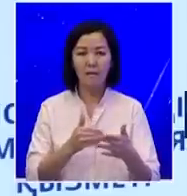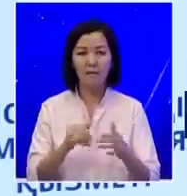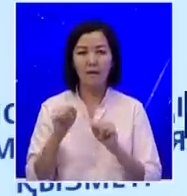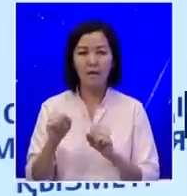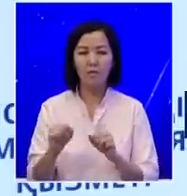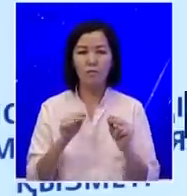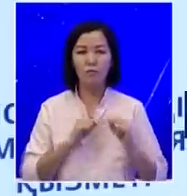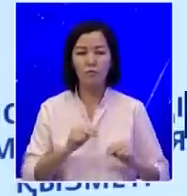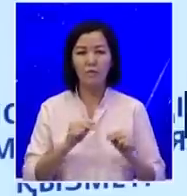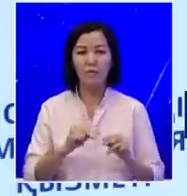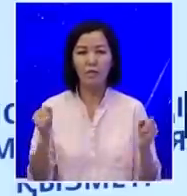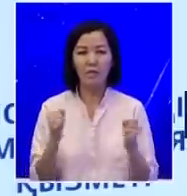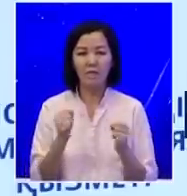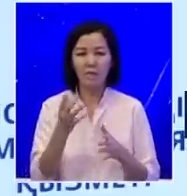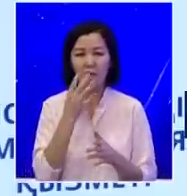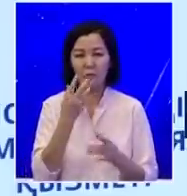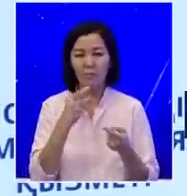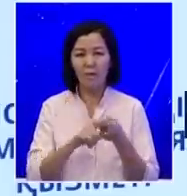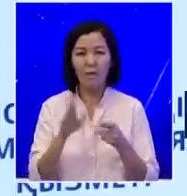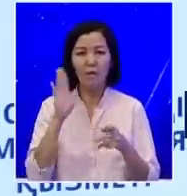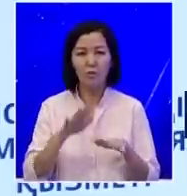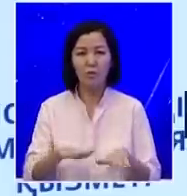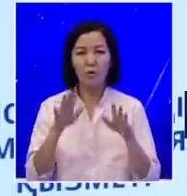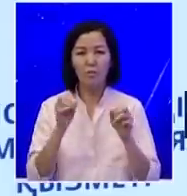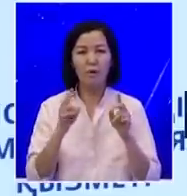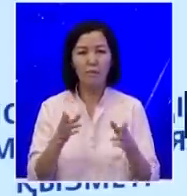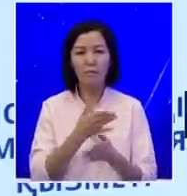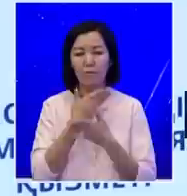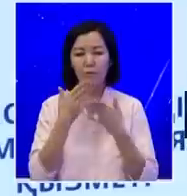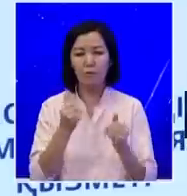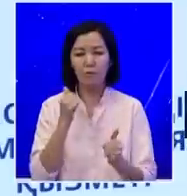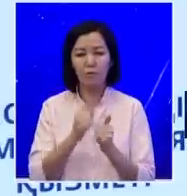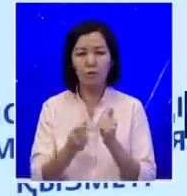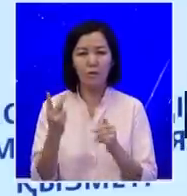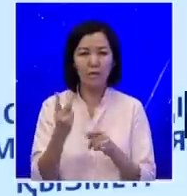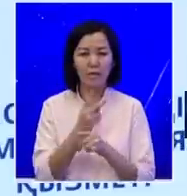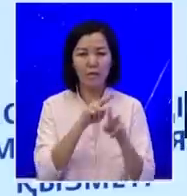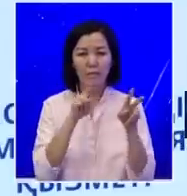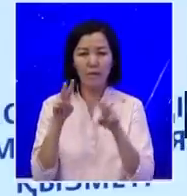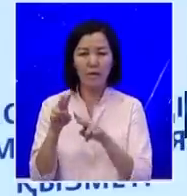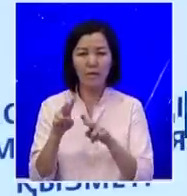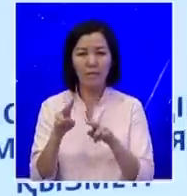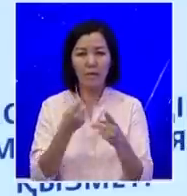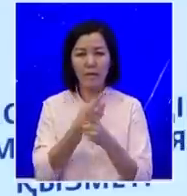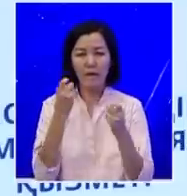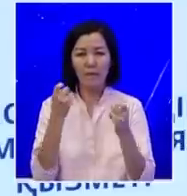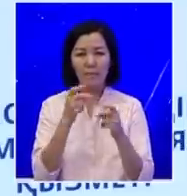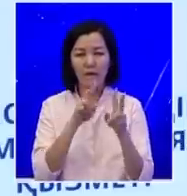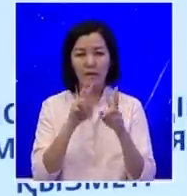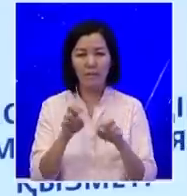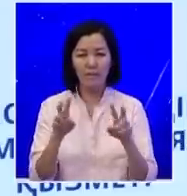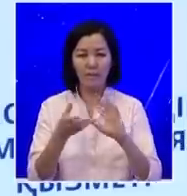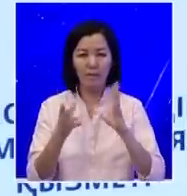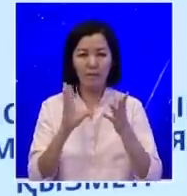және қыстың жылы болуына байланысты су басу қаупі болған жоқ. Күнделікті екі уақыт жағдай бақыланып, ақпарат түсіп тұрады. Облыс